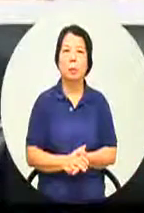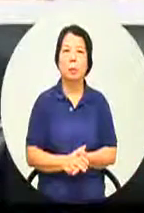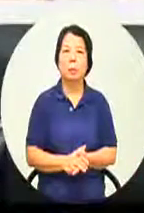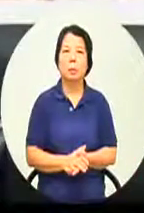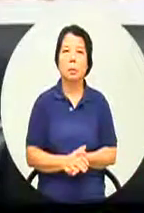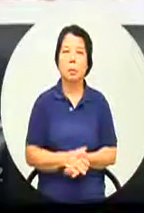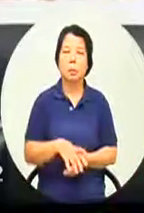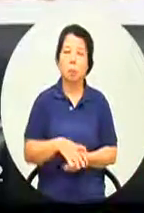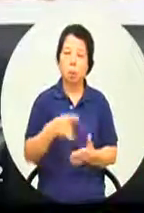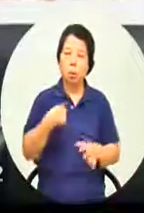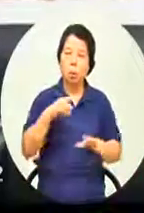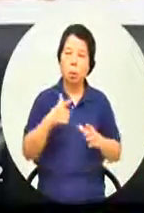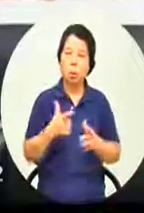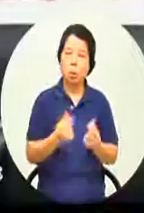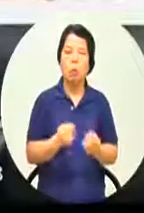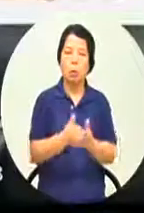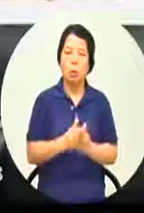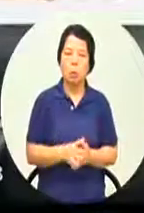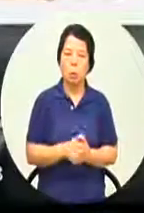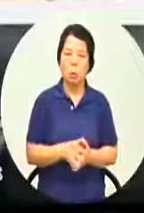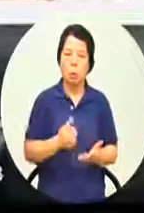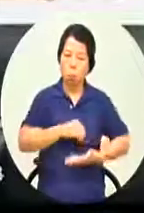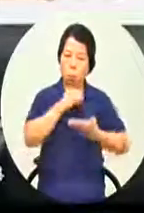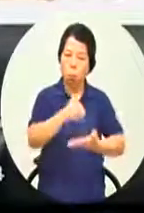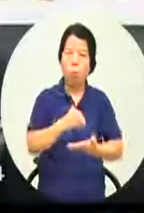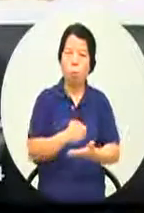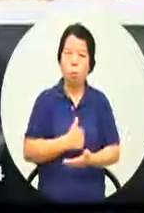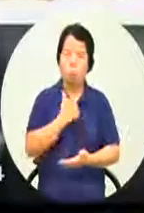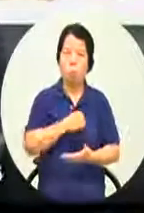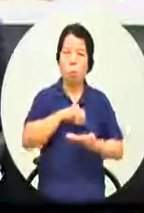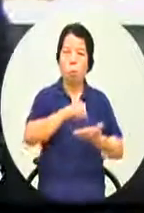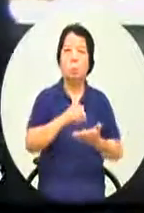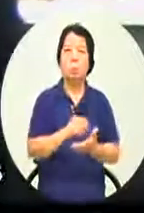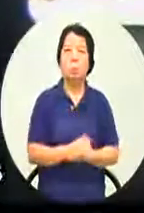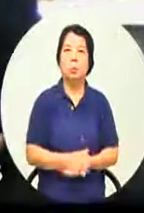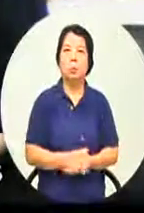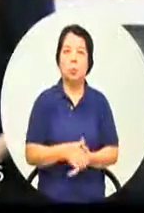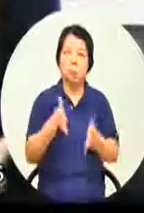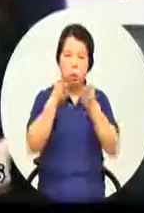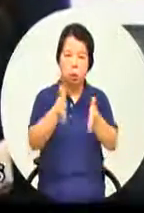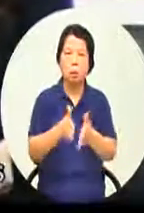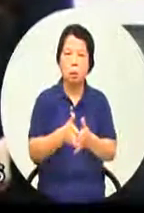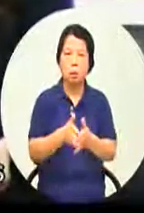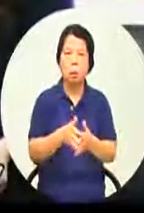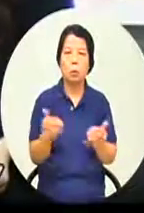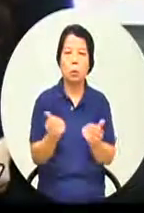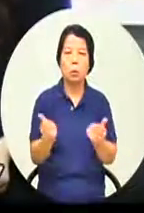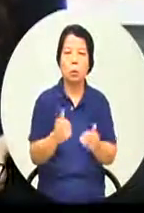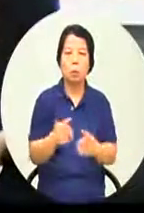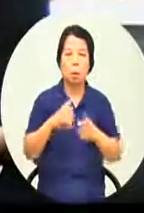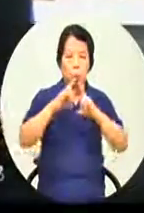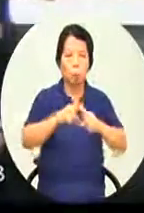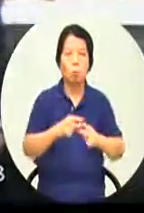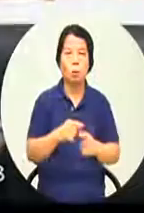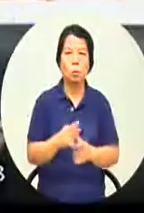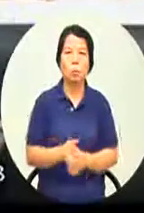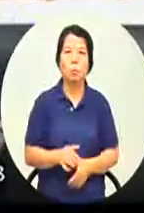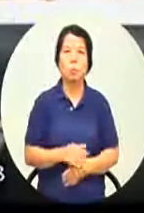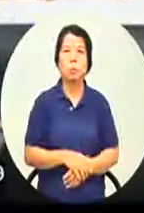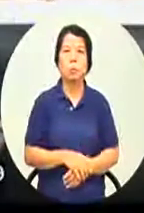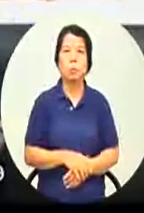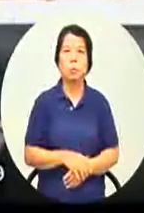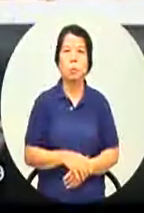局长，本席还是非常的诚恳，建议各位局长们回答，针对问题回答，好吗？ 好的。 所